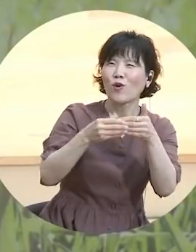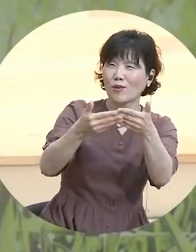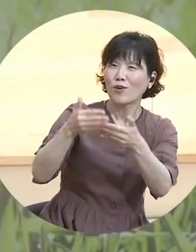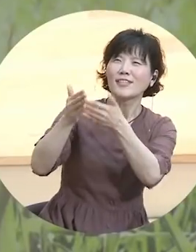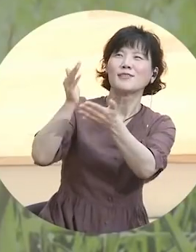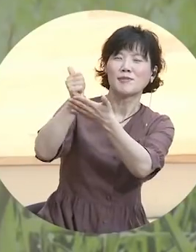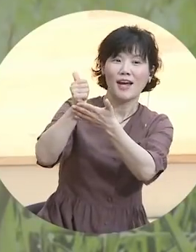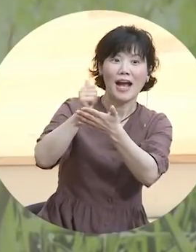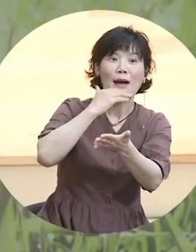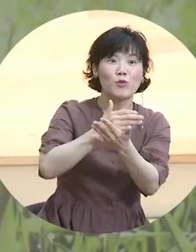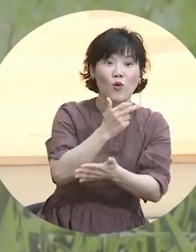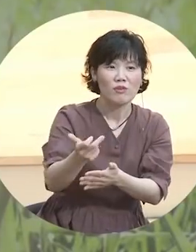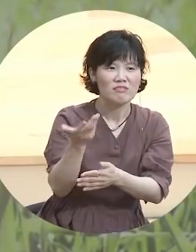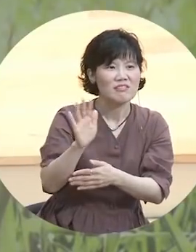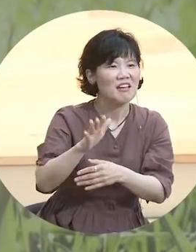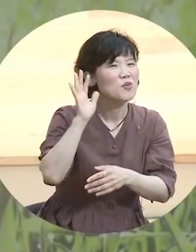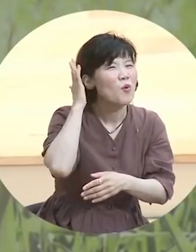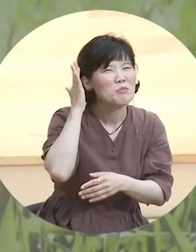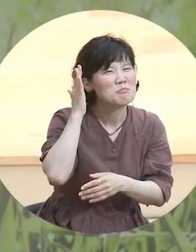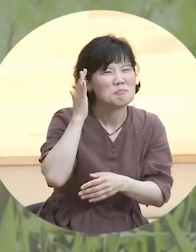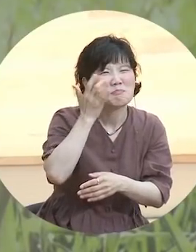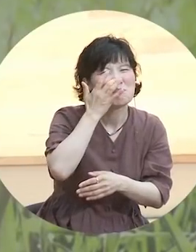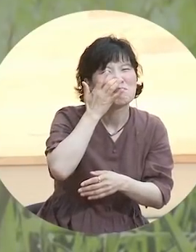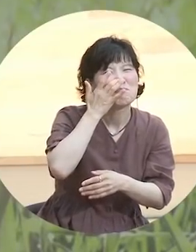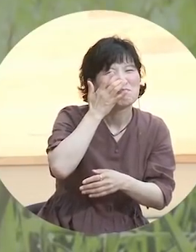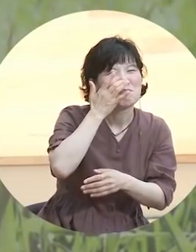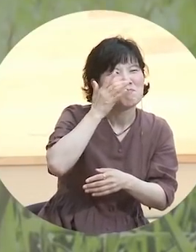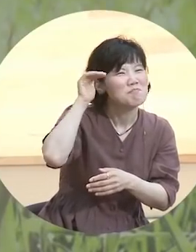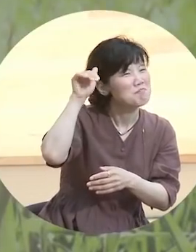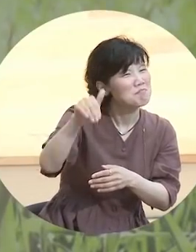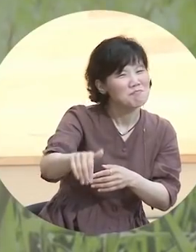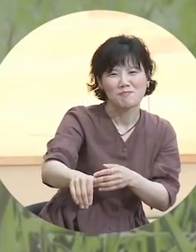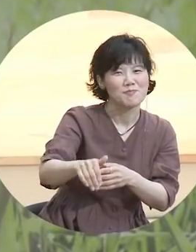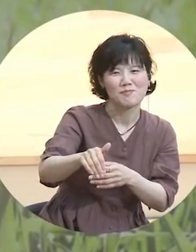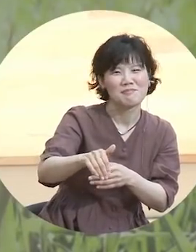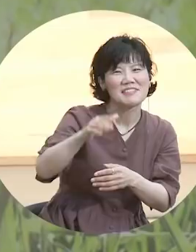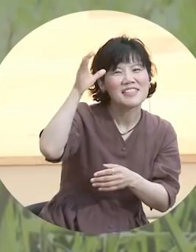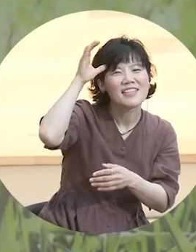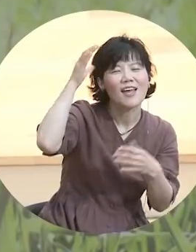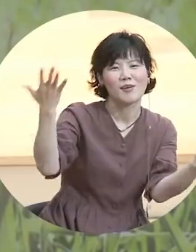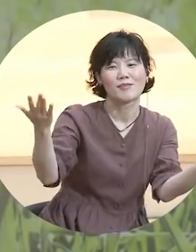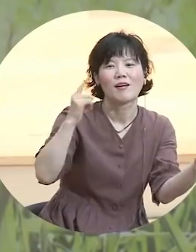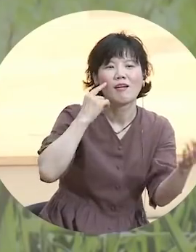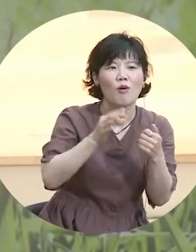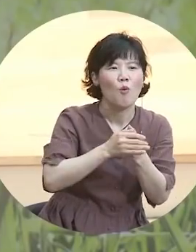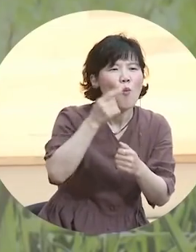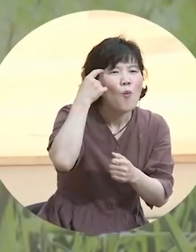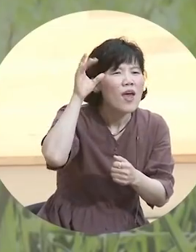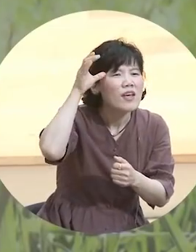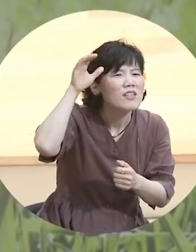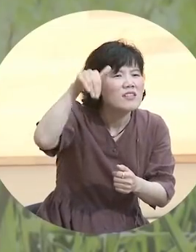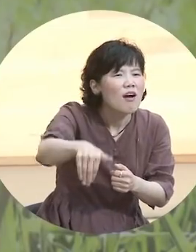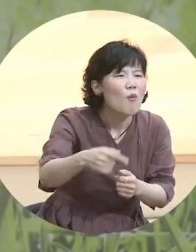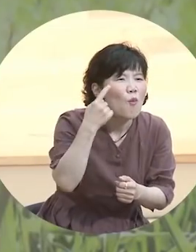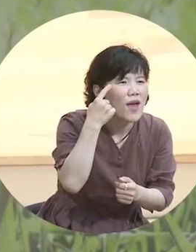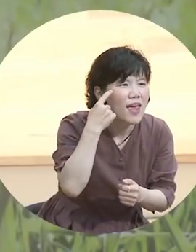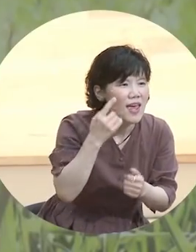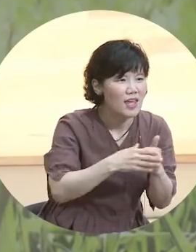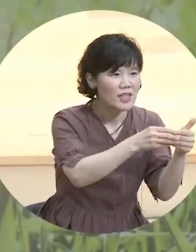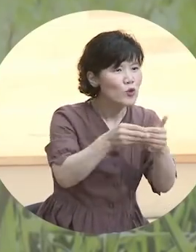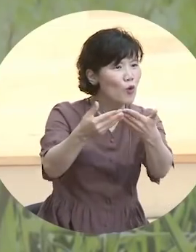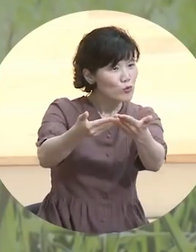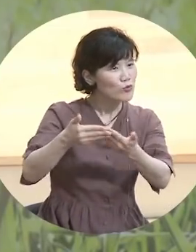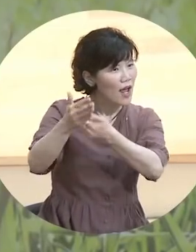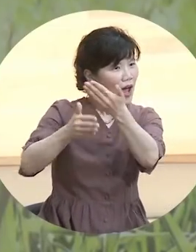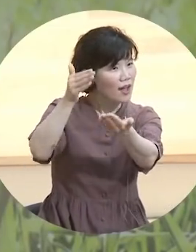있었어요. 그런데 요즘 좀 시들룩해. 별 기대도 잘 없어. 왜 이토록 기대감이 없는가?